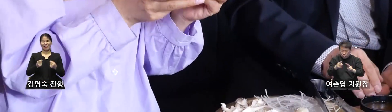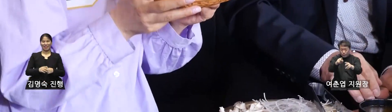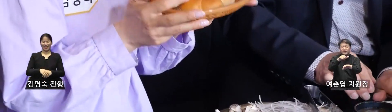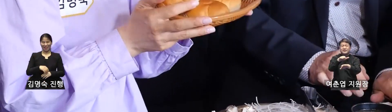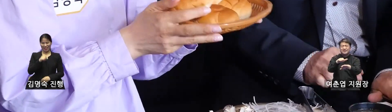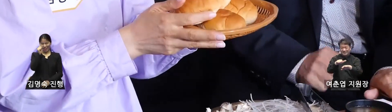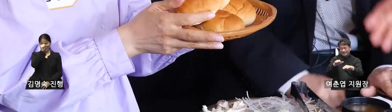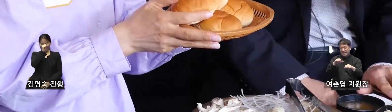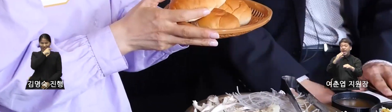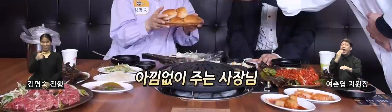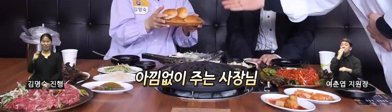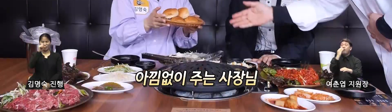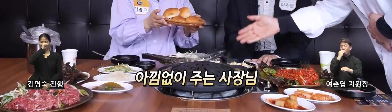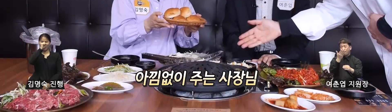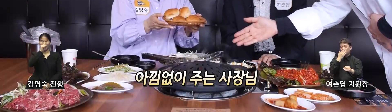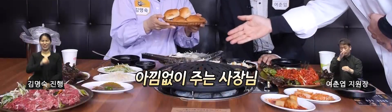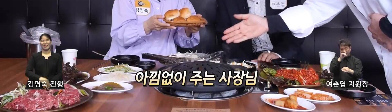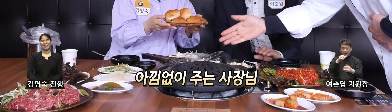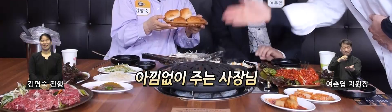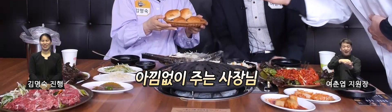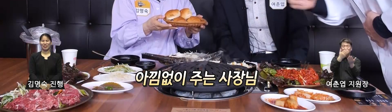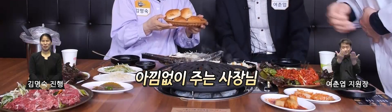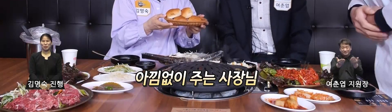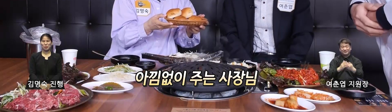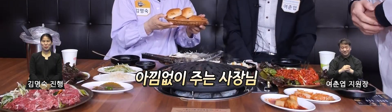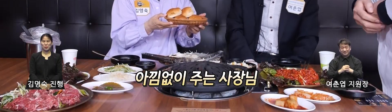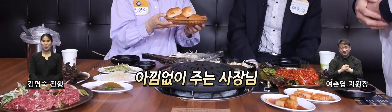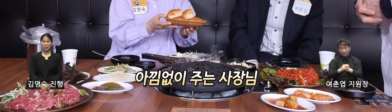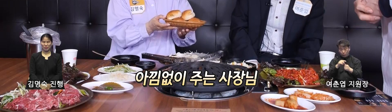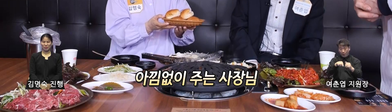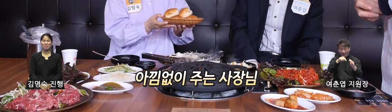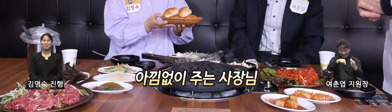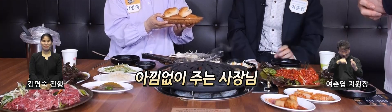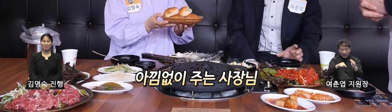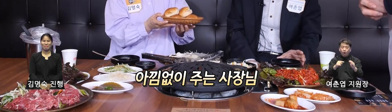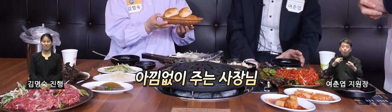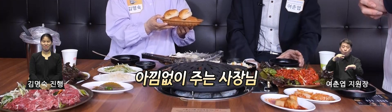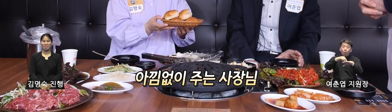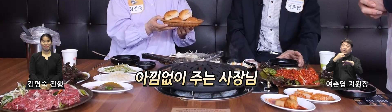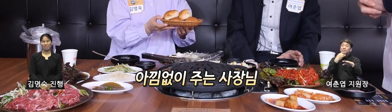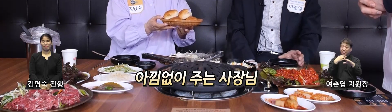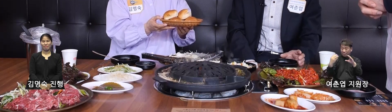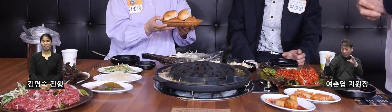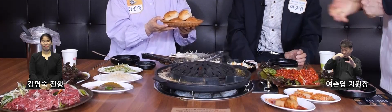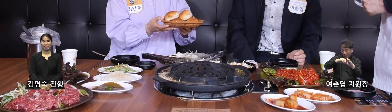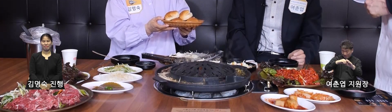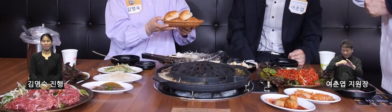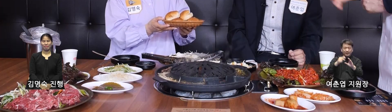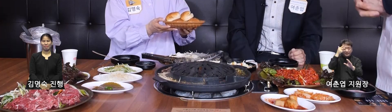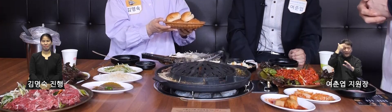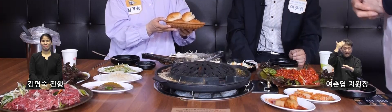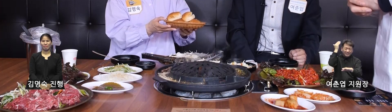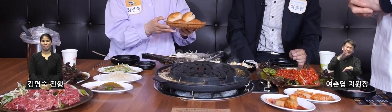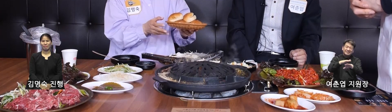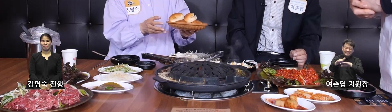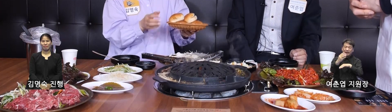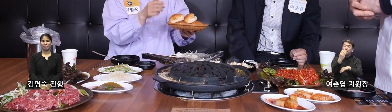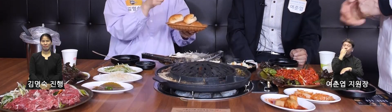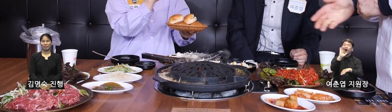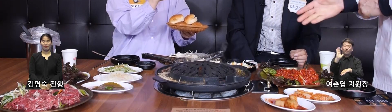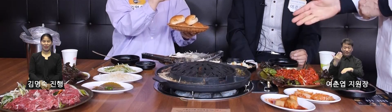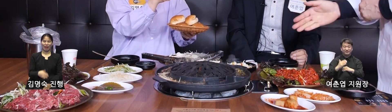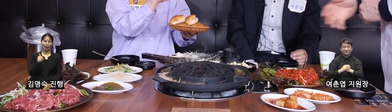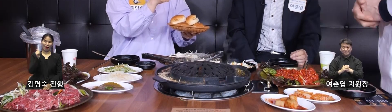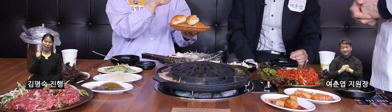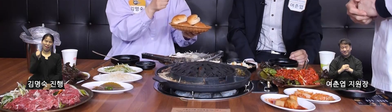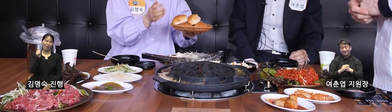너무 좋다. 햄버거에 같이 고기만 넣으면 옛날식 버거. 옛추억이 생각나는 버거 스타일. 와,